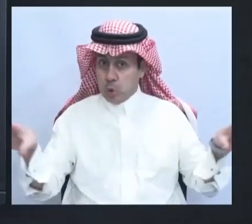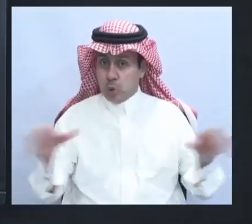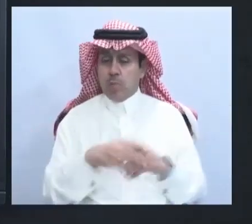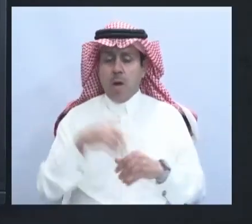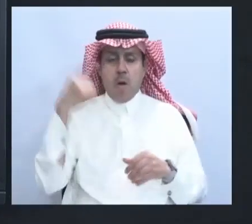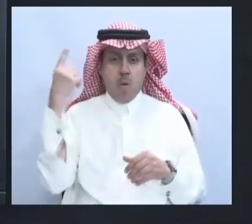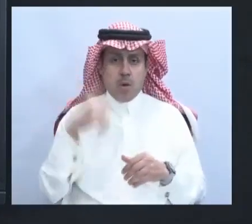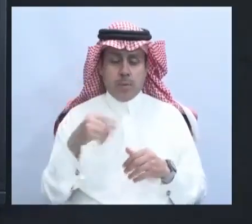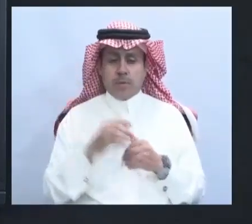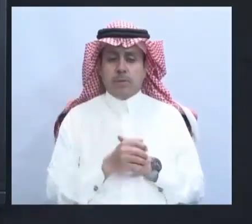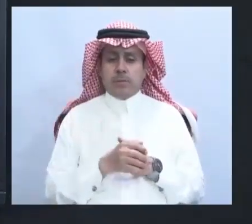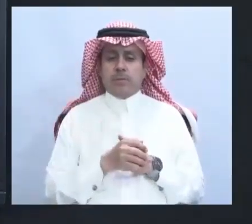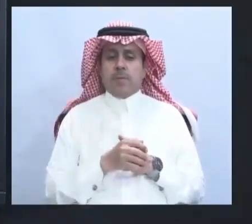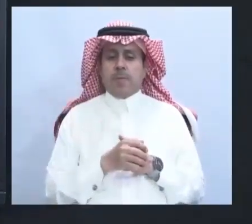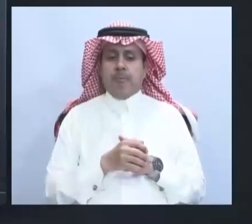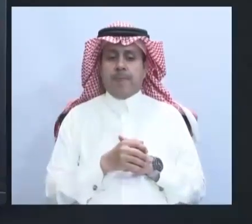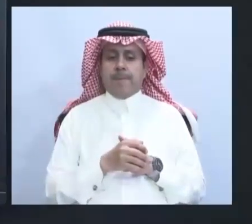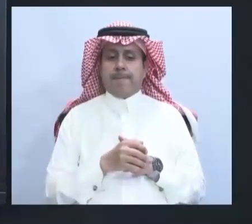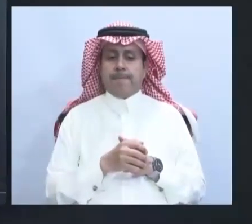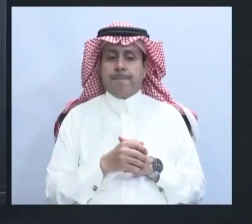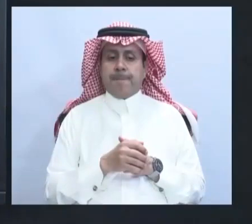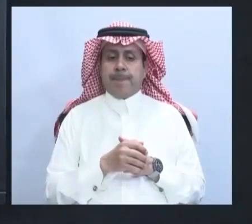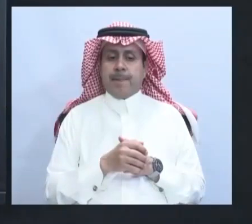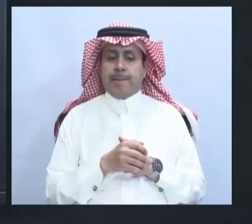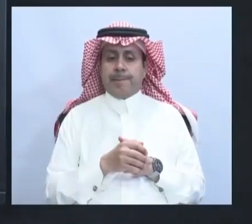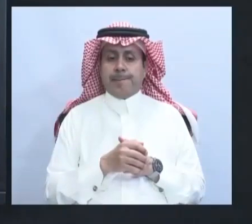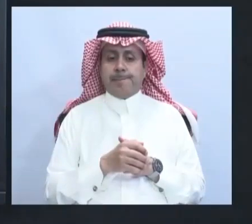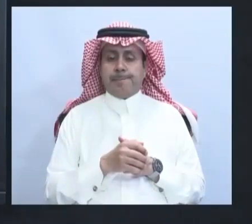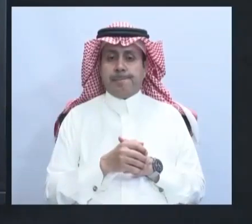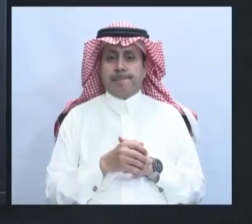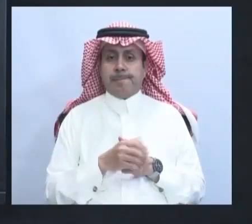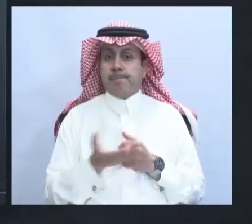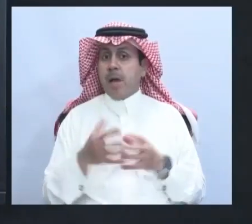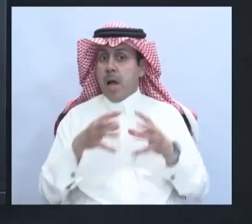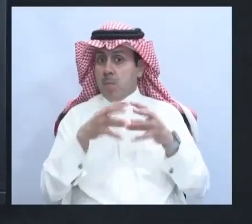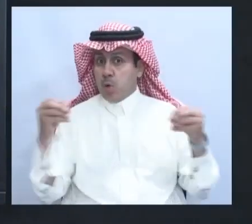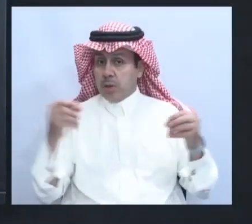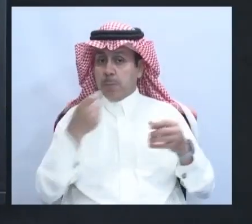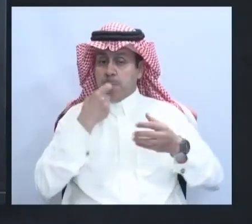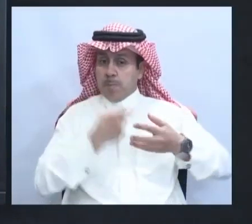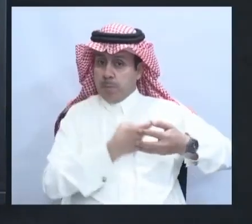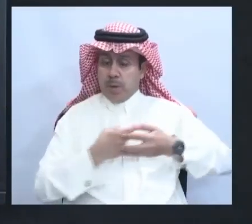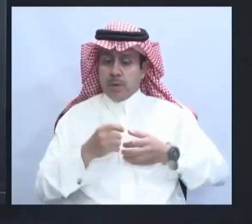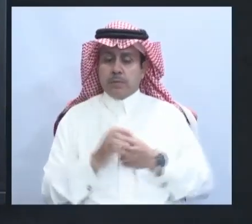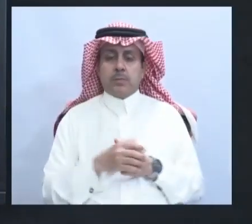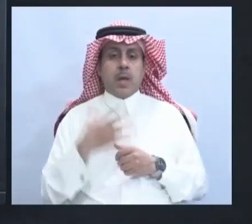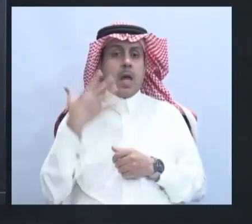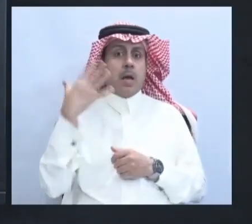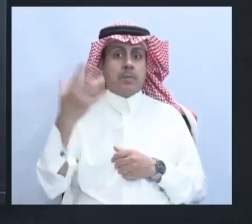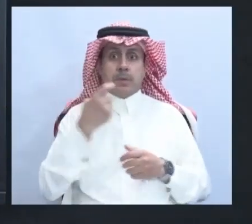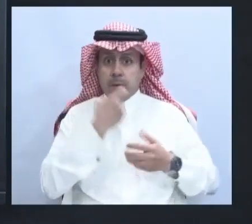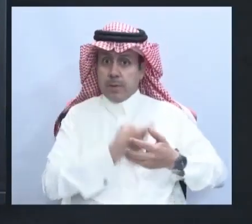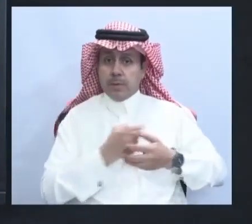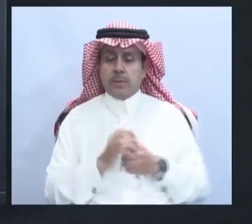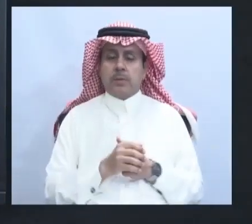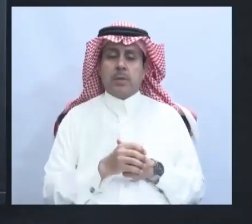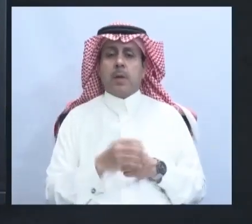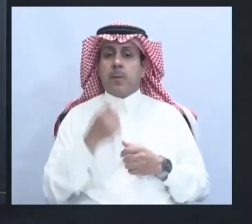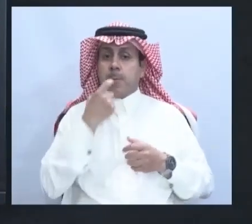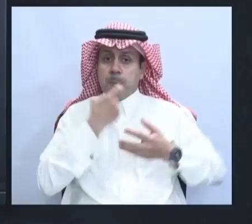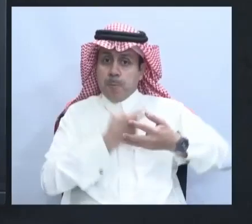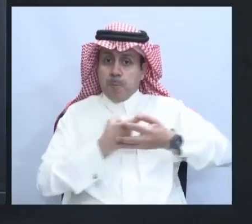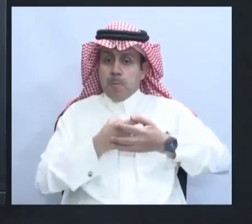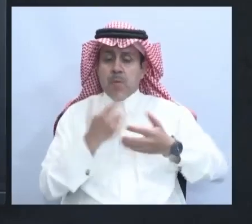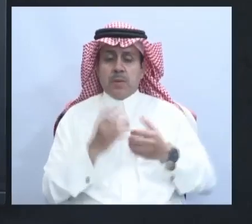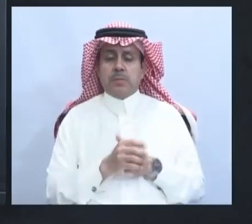الحرمه ناتي ايها الطلاب هنا ما المراد بالرض اذا قلنا خمس رضعات ما هي الرضعه